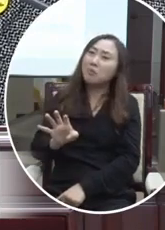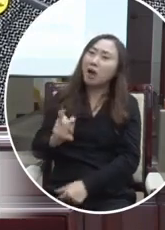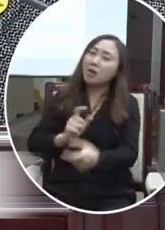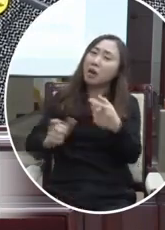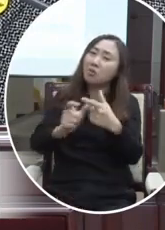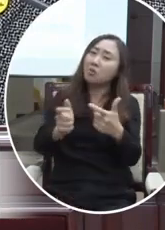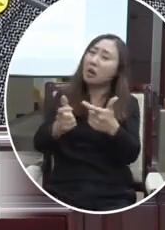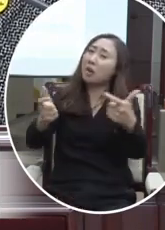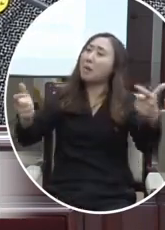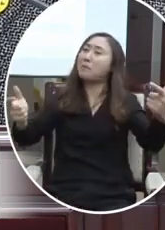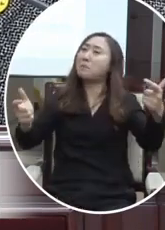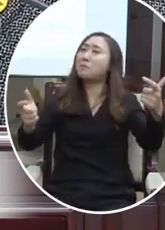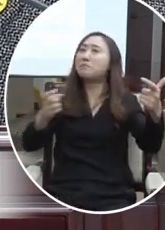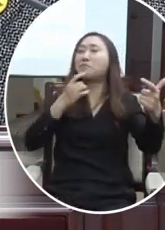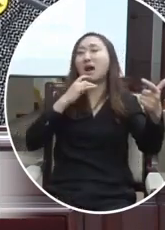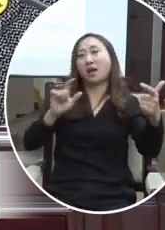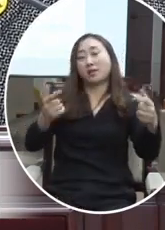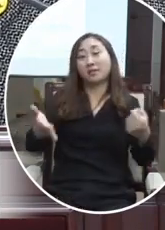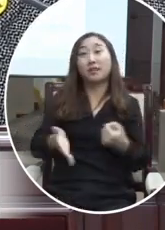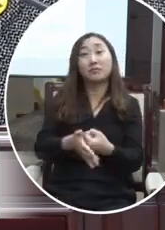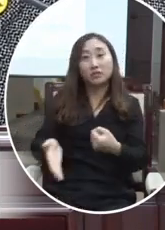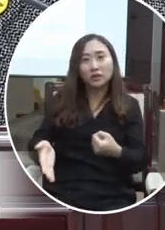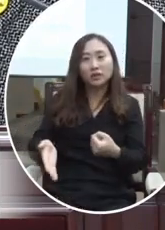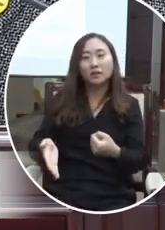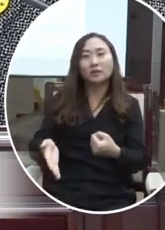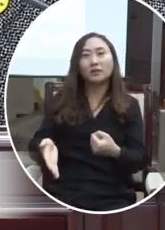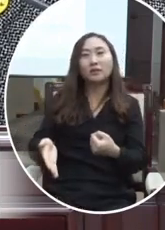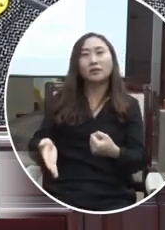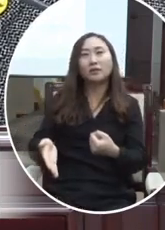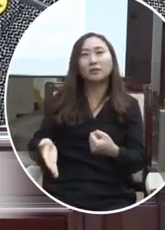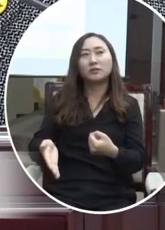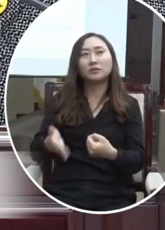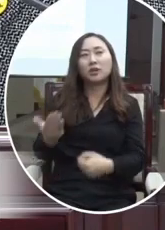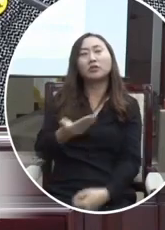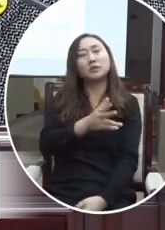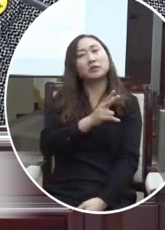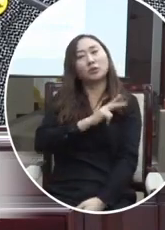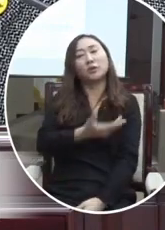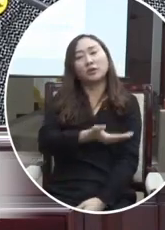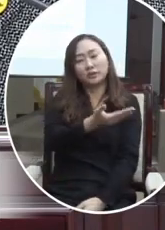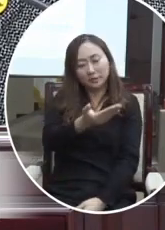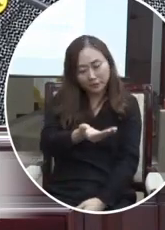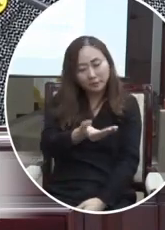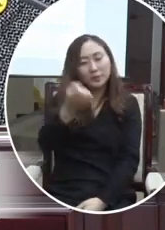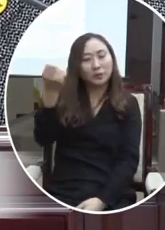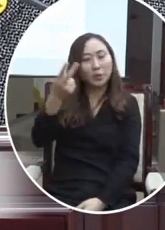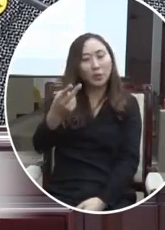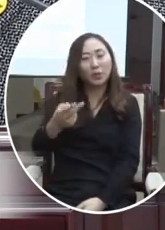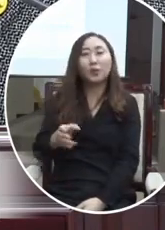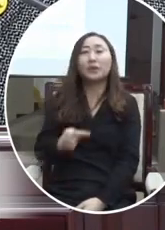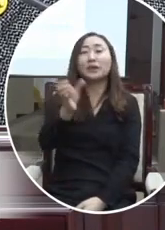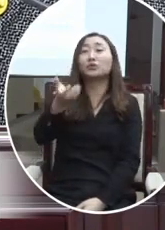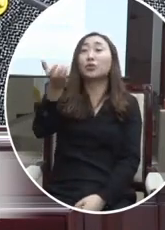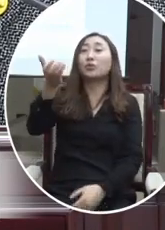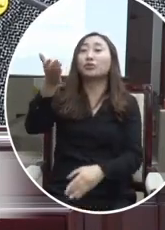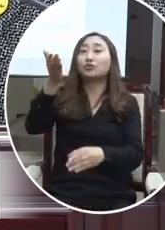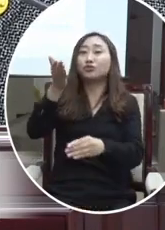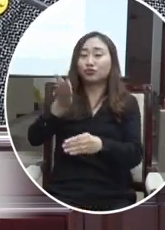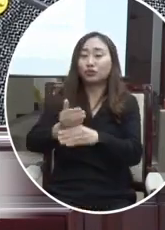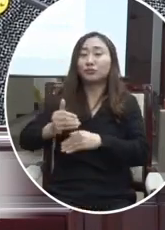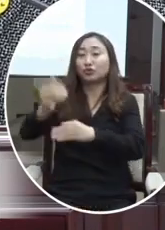없이 늘릴 수 있는 게 아니어서 그거는 조금 의원님과 또 우리 탄소중립 추진단하고도 좀 상의를